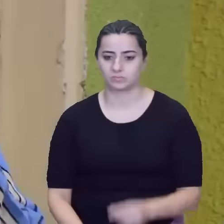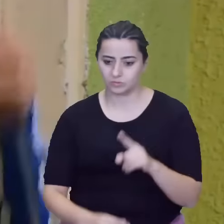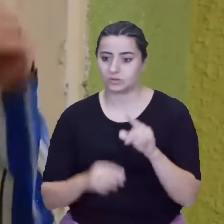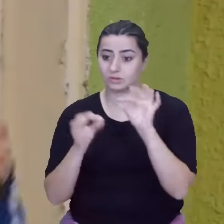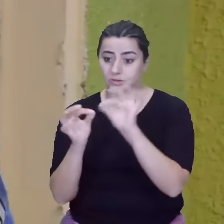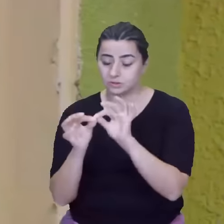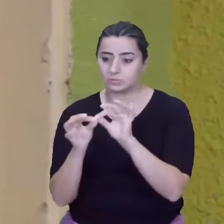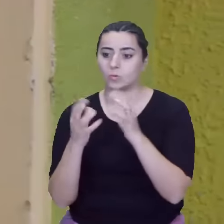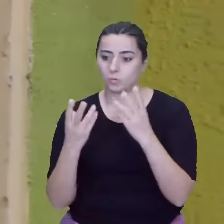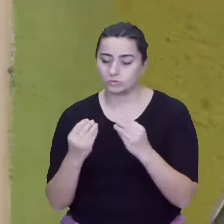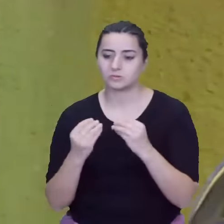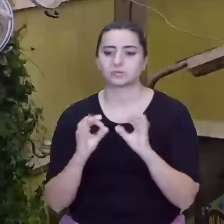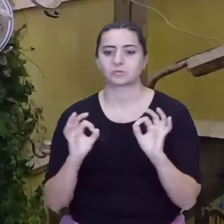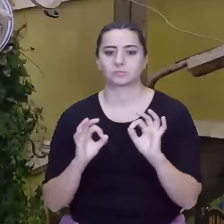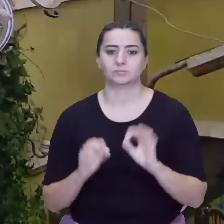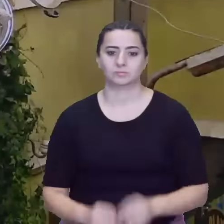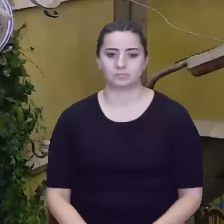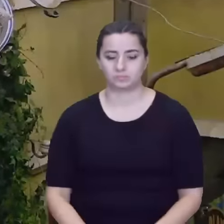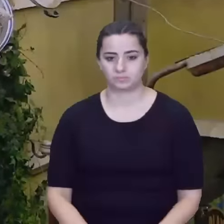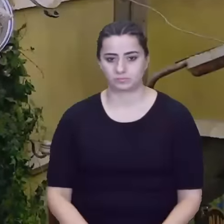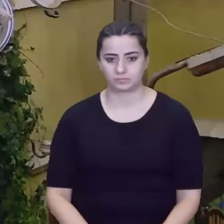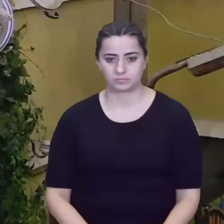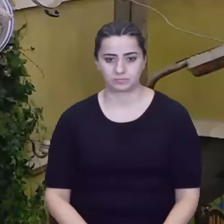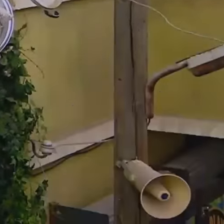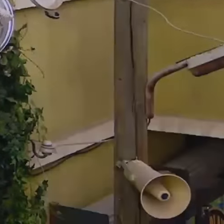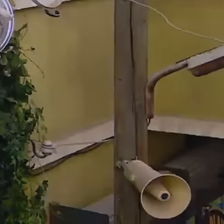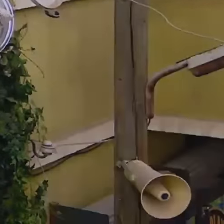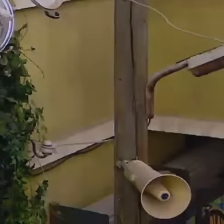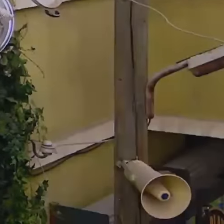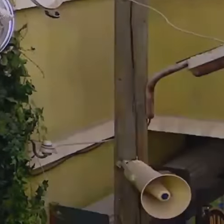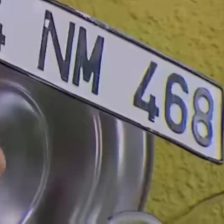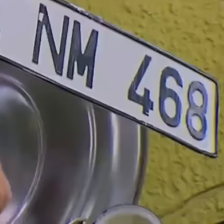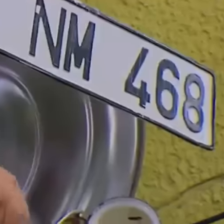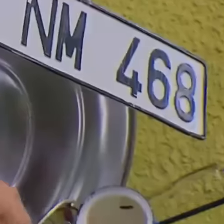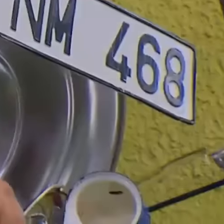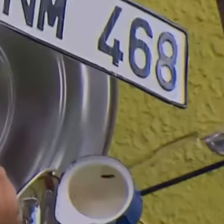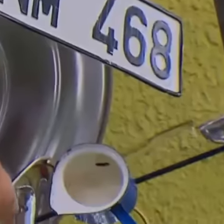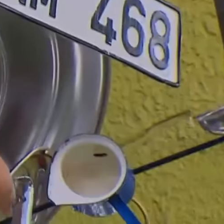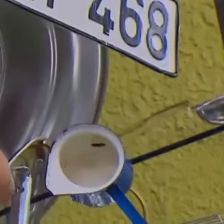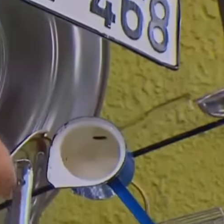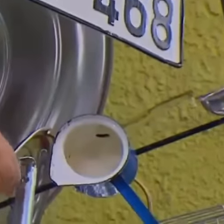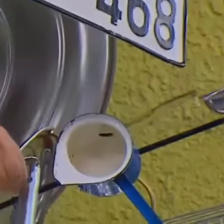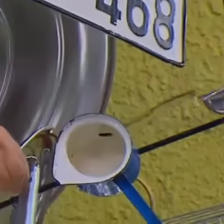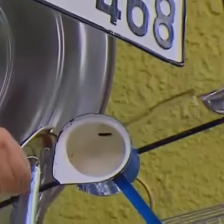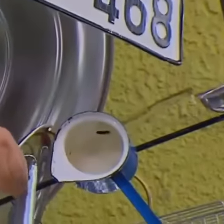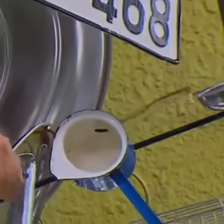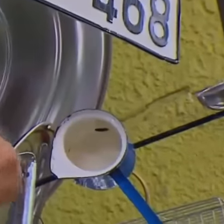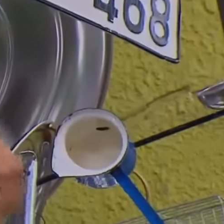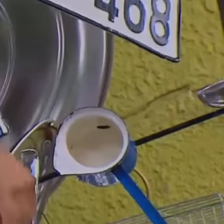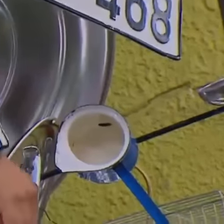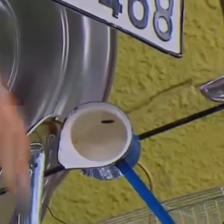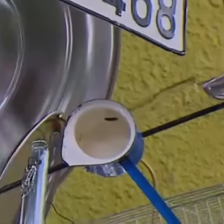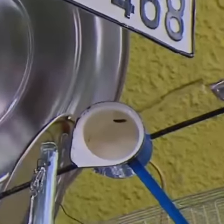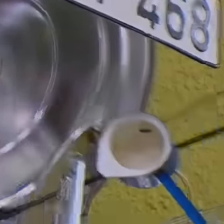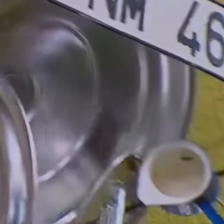takacağım. Eğer şey olmazsa söküp atacağız. Üzerinde çizgili pijamasıyla saati zincirden sallandırarak kepçenin